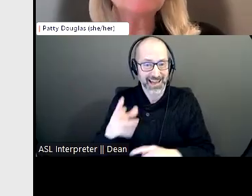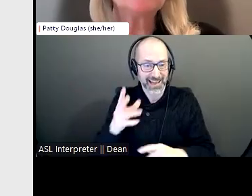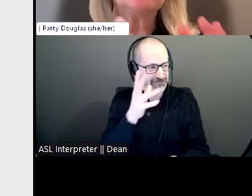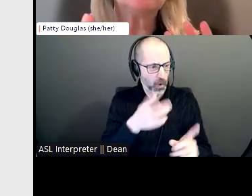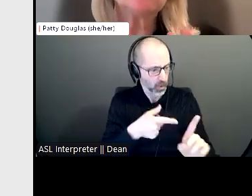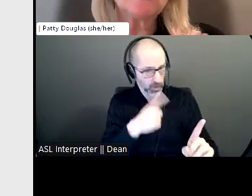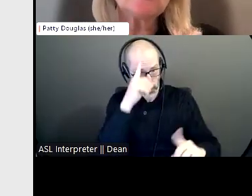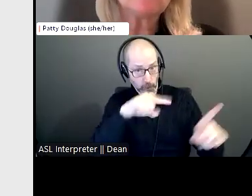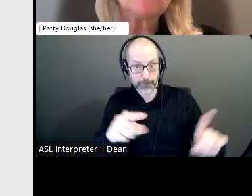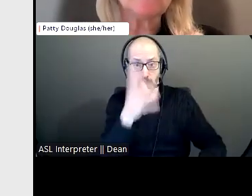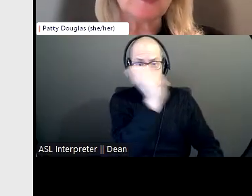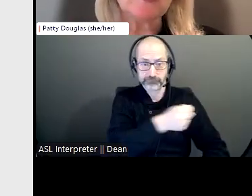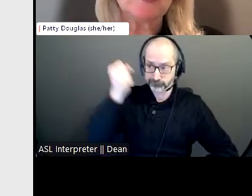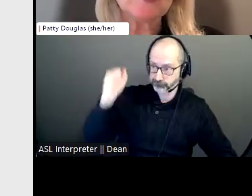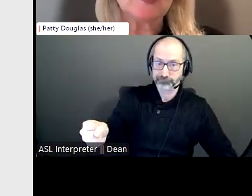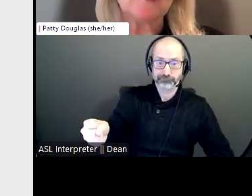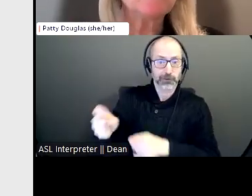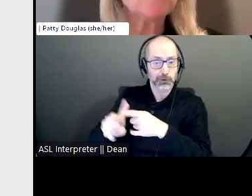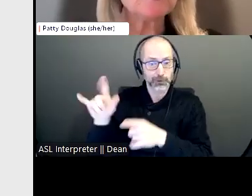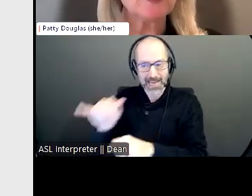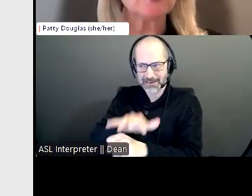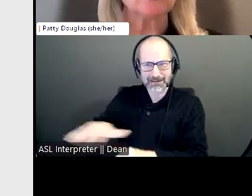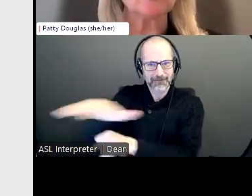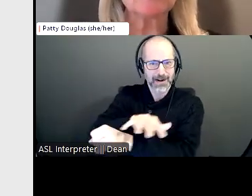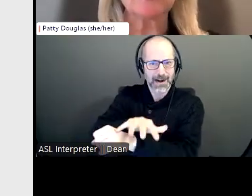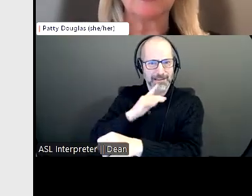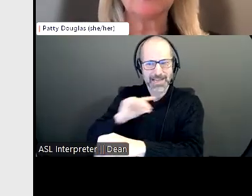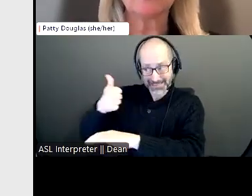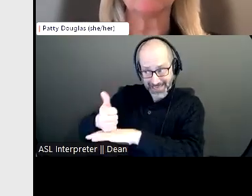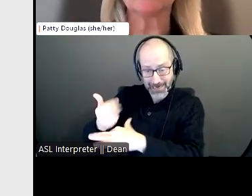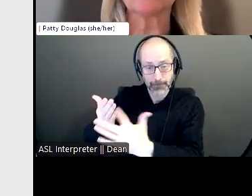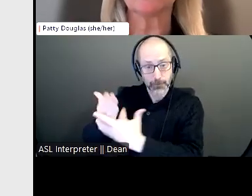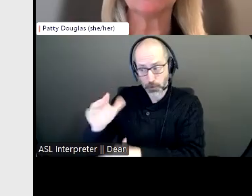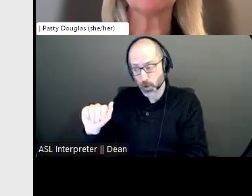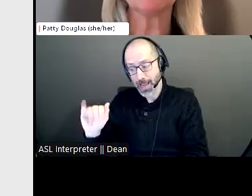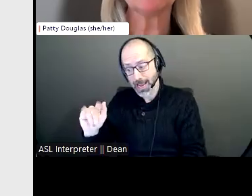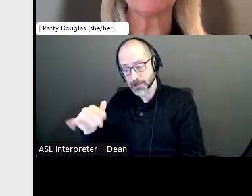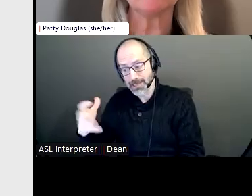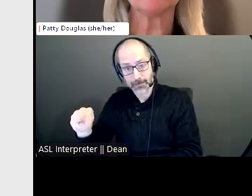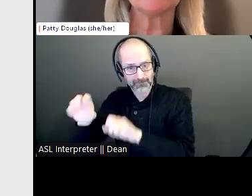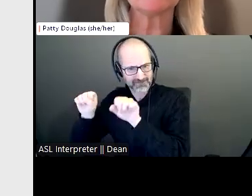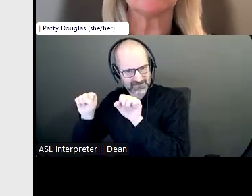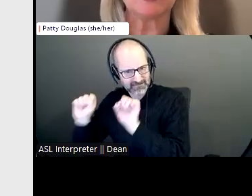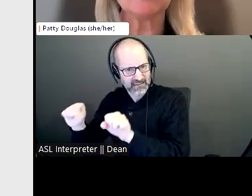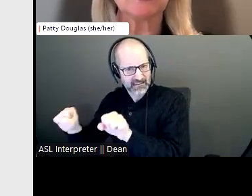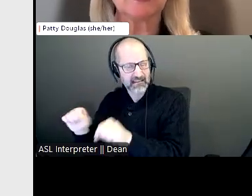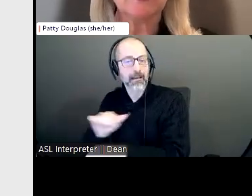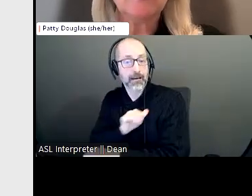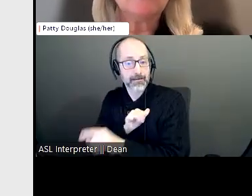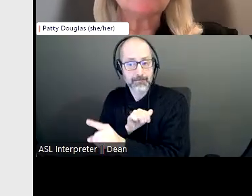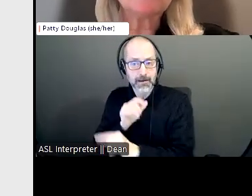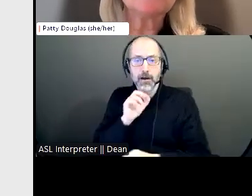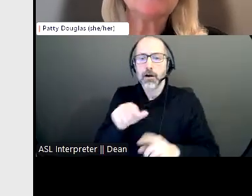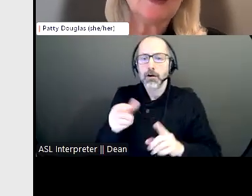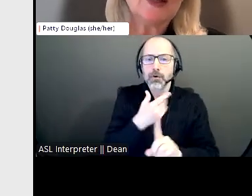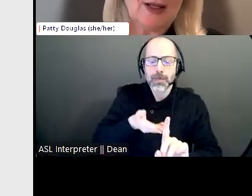dans un environnement inaccessible qui est structuré sur le capacitisme. À quoi cela ressemble? Donc, Raya va nous